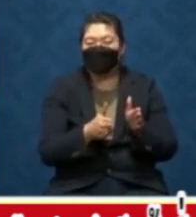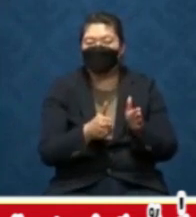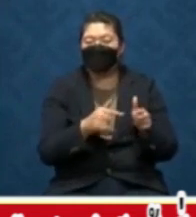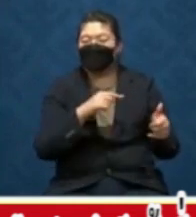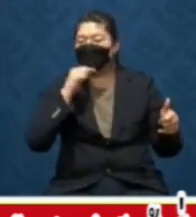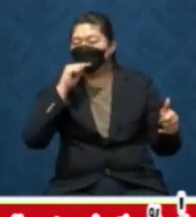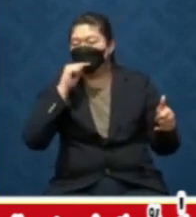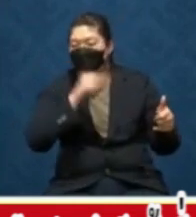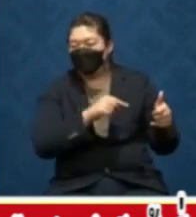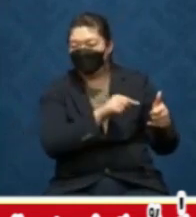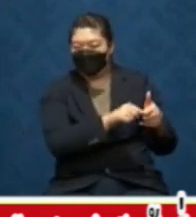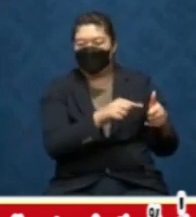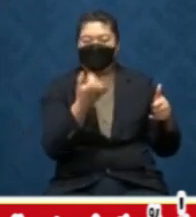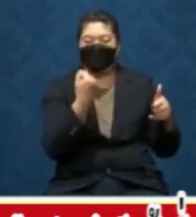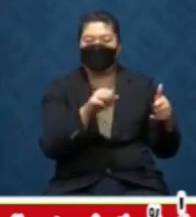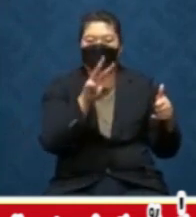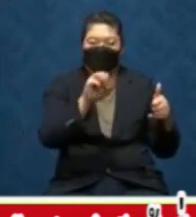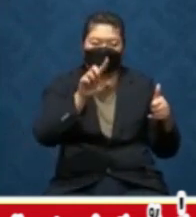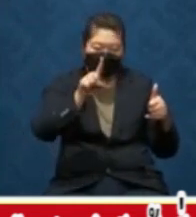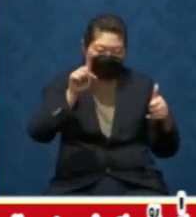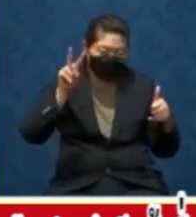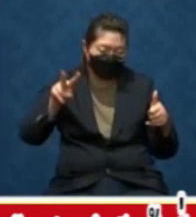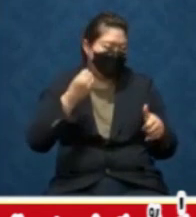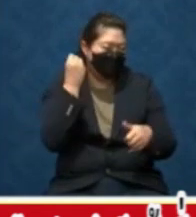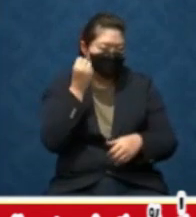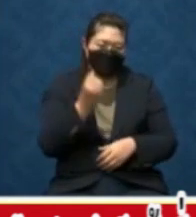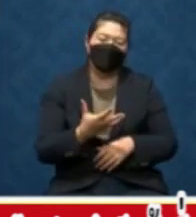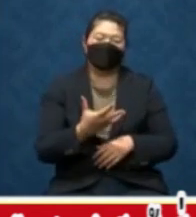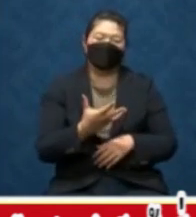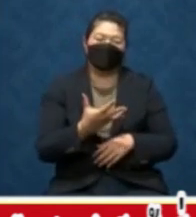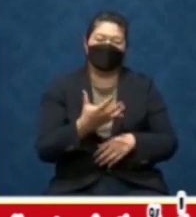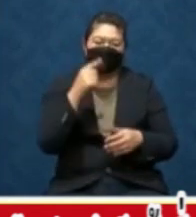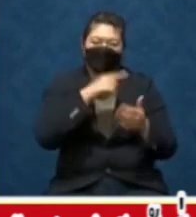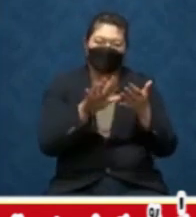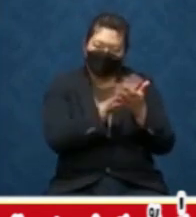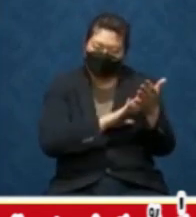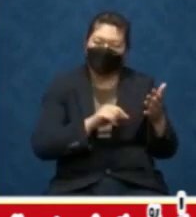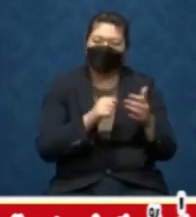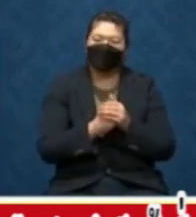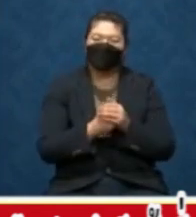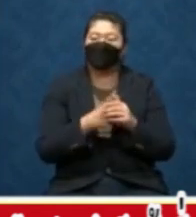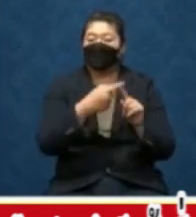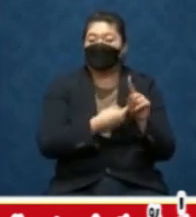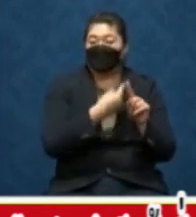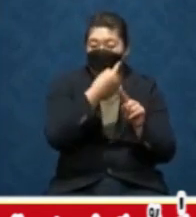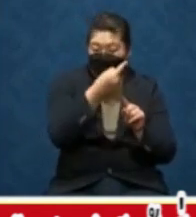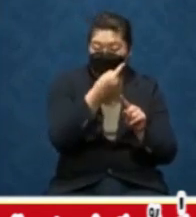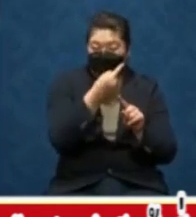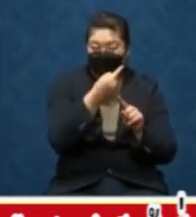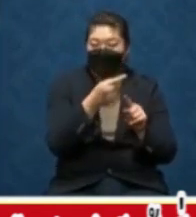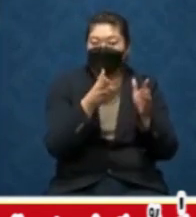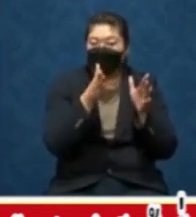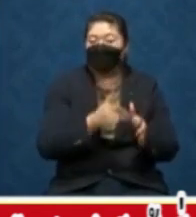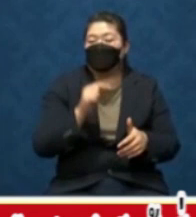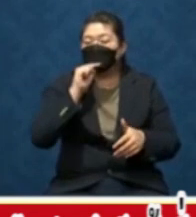ตั้งข้อหามาตรา 112นี่มากที่สุดในประวัติศาสตร์ของประเทศไทยฟังนะคะในเดือนมกราคมเนี่ยมี